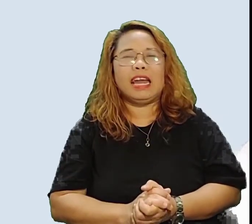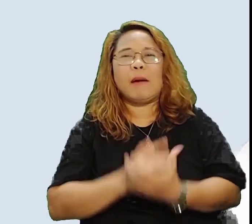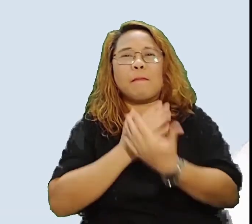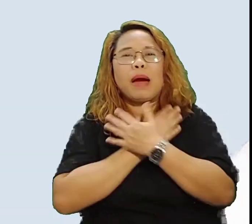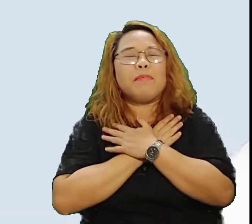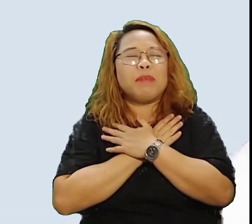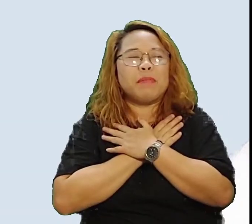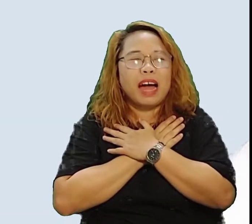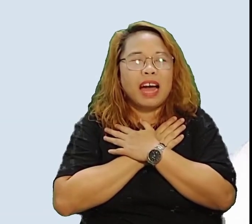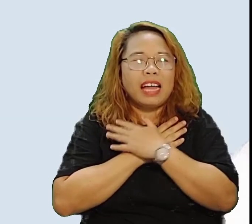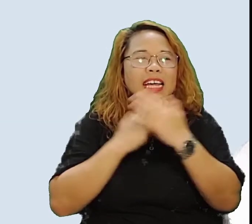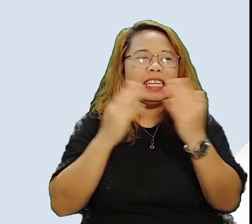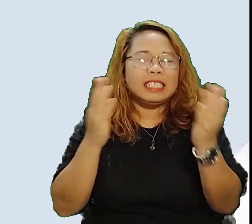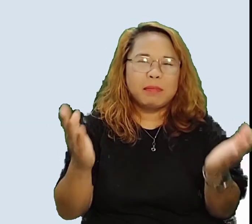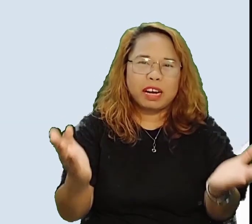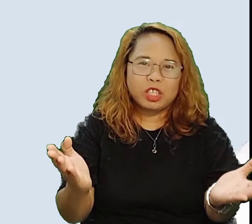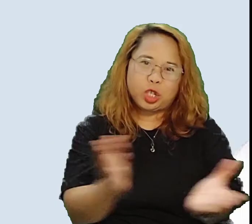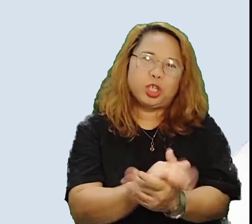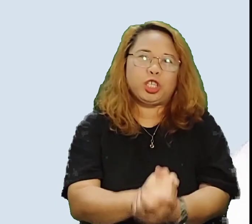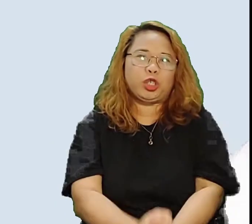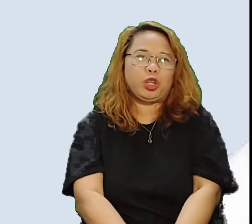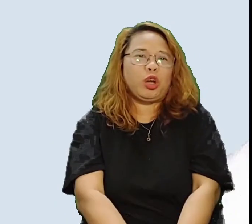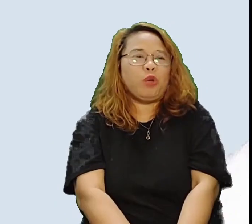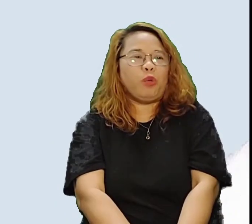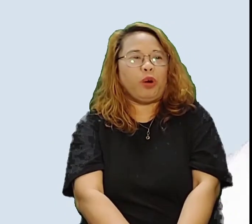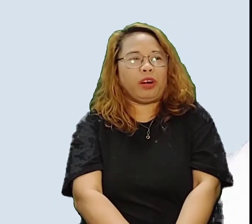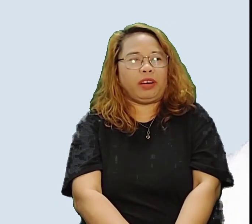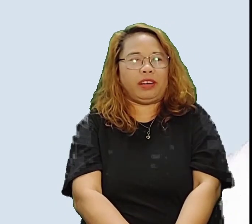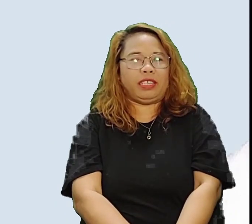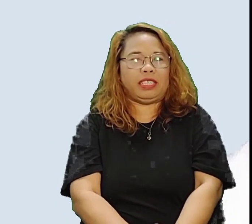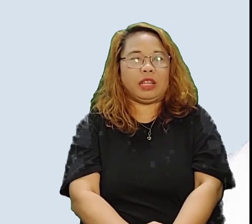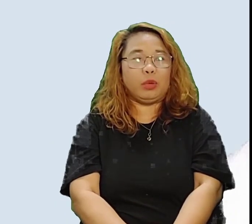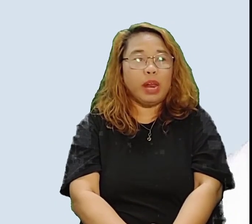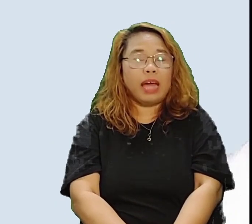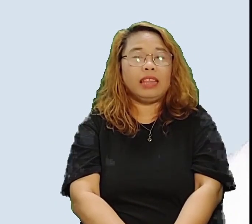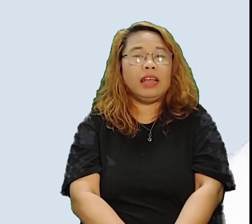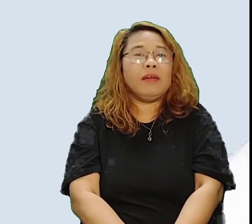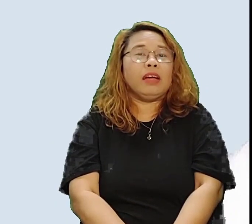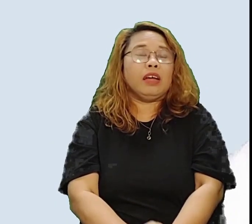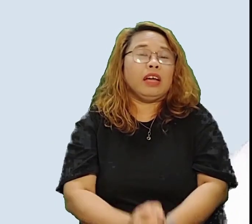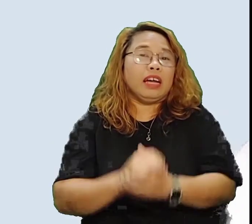ng kanilang pagmamahal sa mga church workers